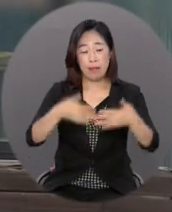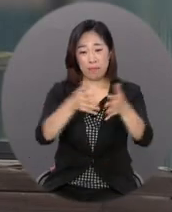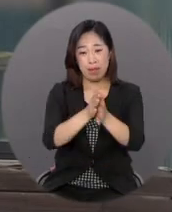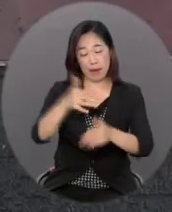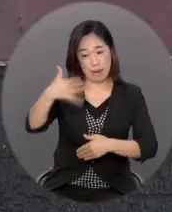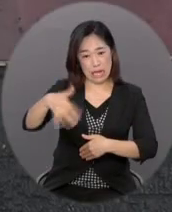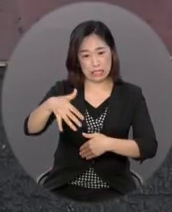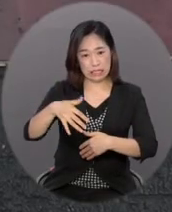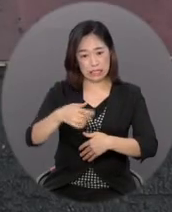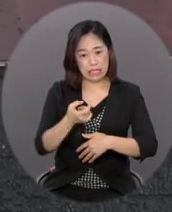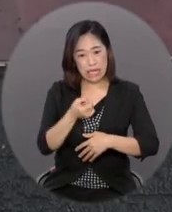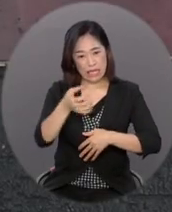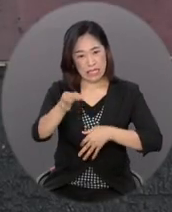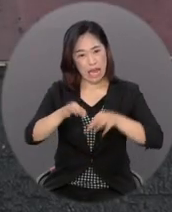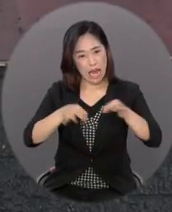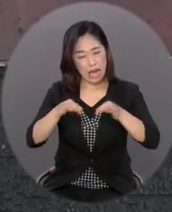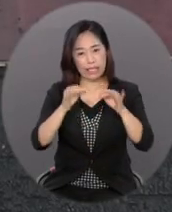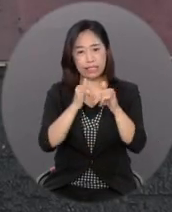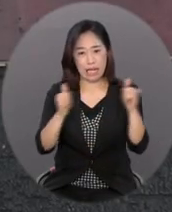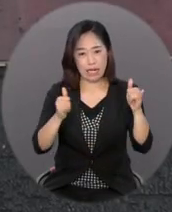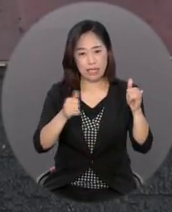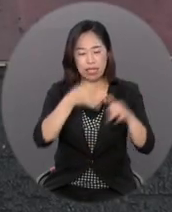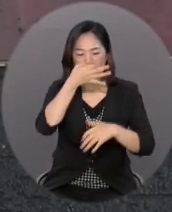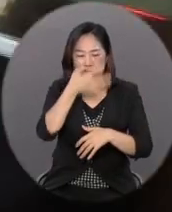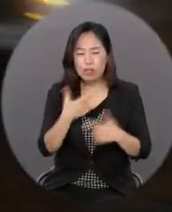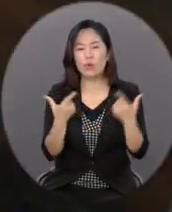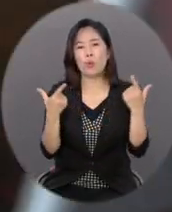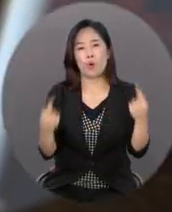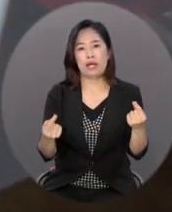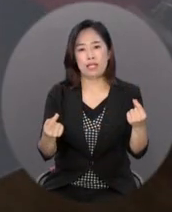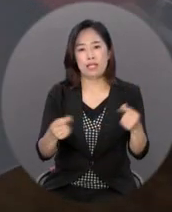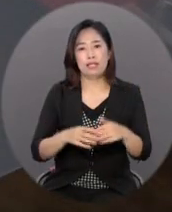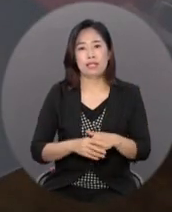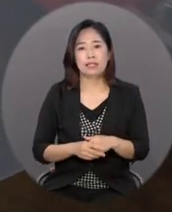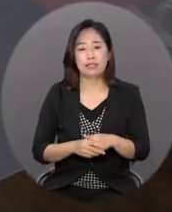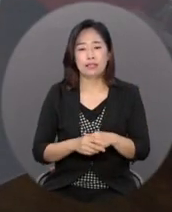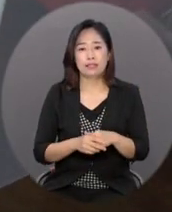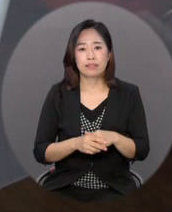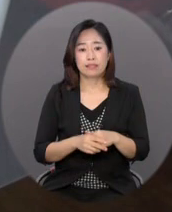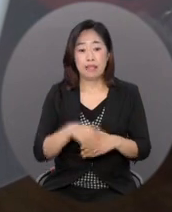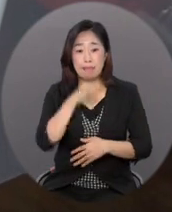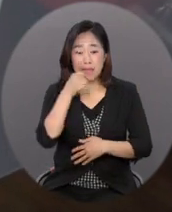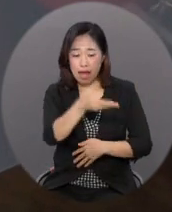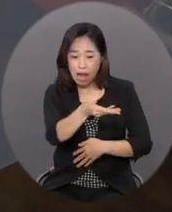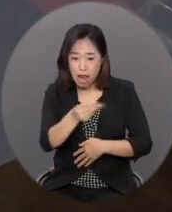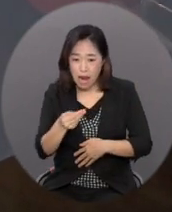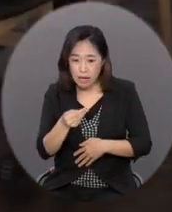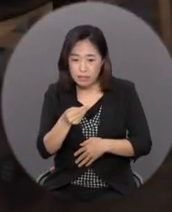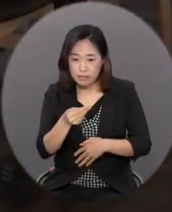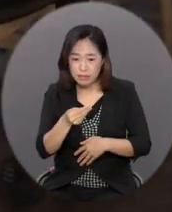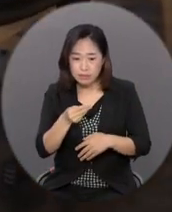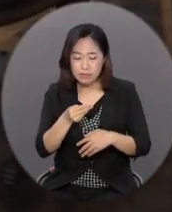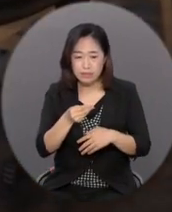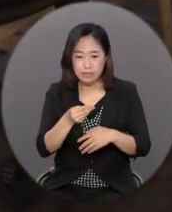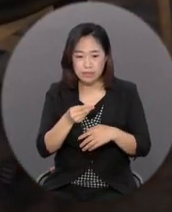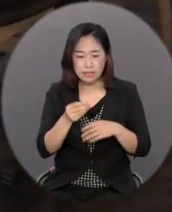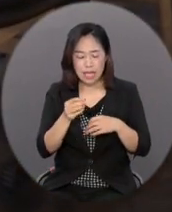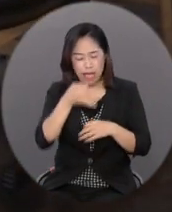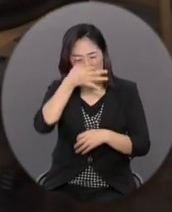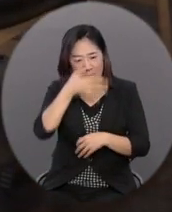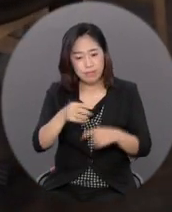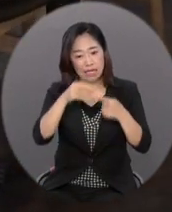않은 자영업자들도 힘겨운 사정은 크게 다르지 않습니다. 그동안은 빚을 내가며 버텨왔지만 이제는 한계에